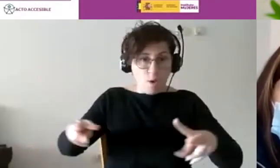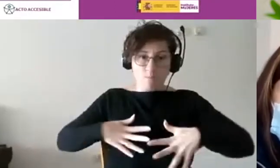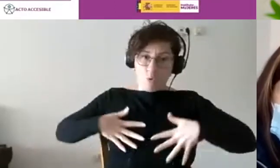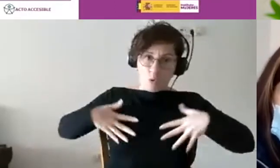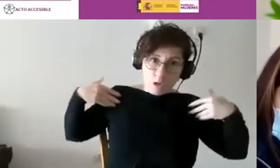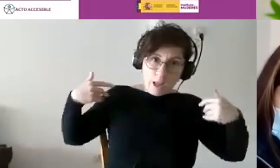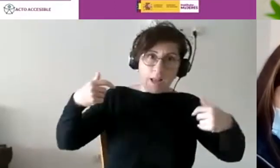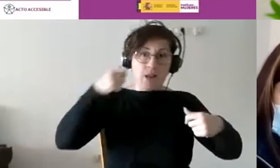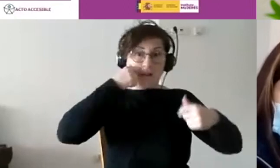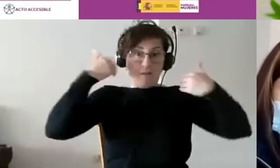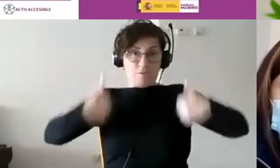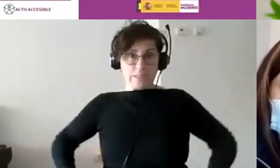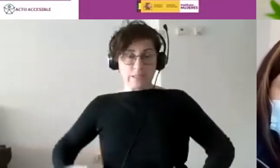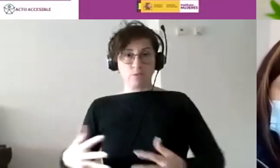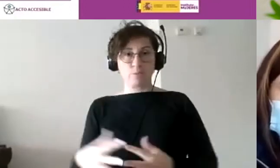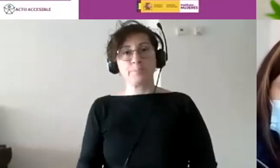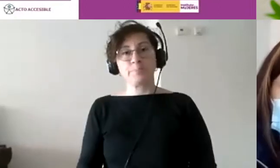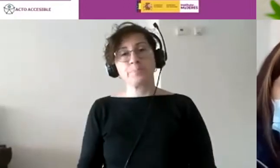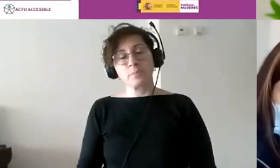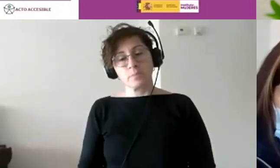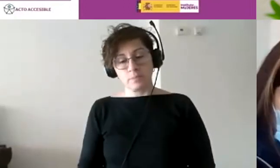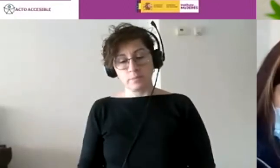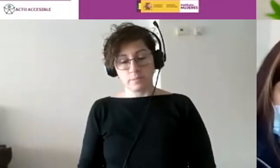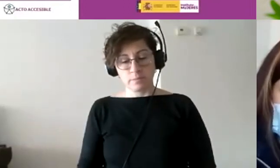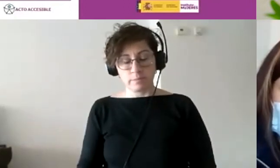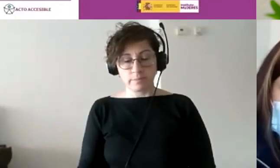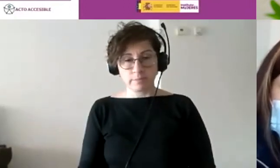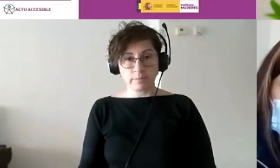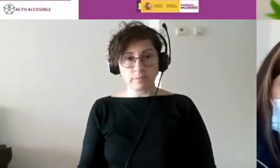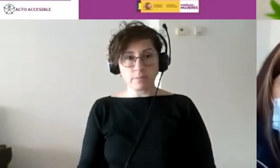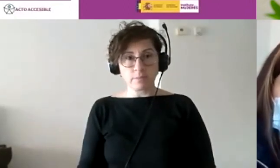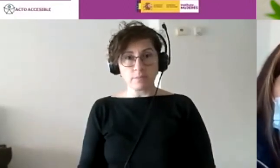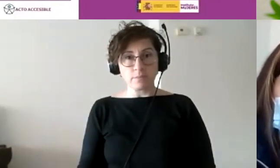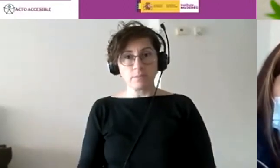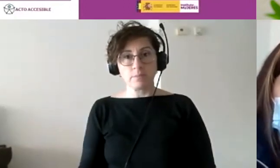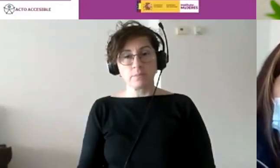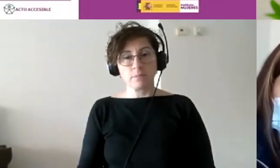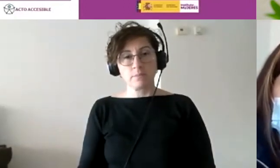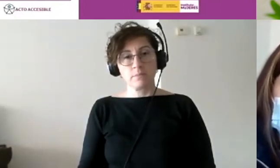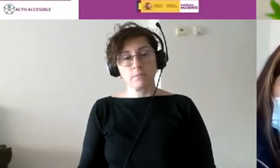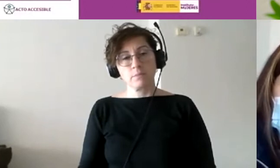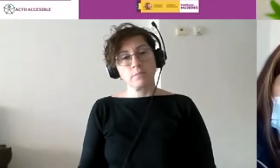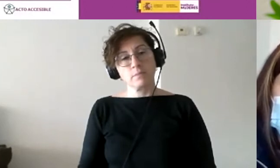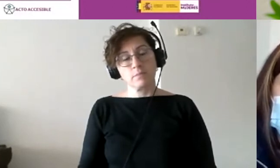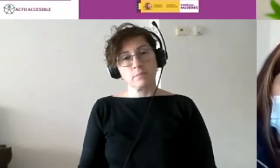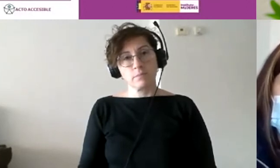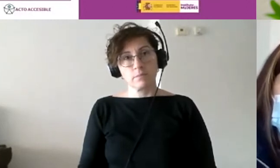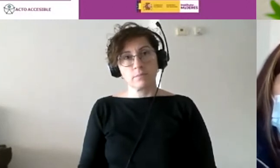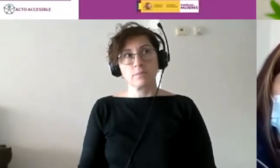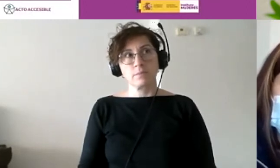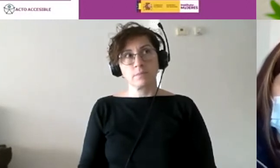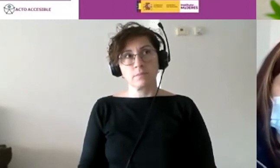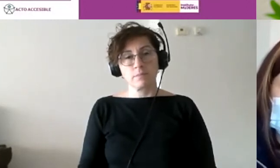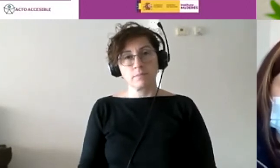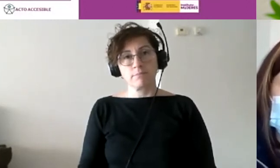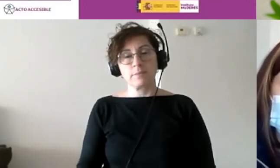протягнули руку підтримки. And what we should need, we are very glad that you are with us, and we feel your support, and we are